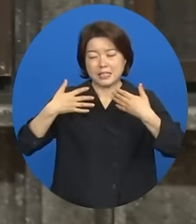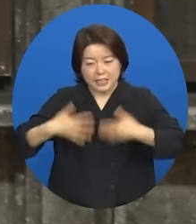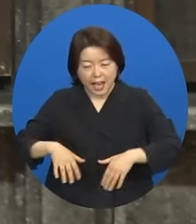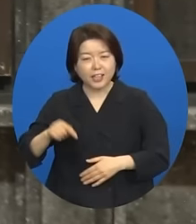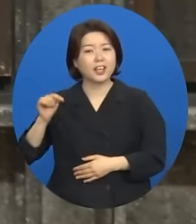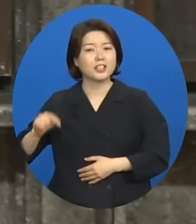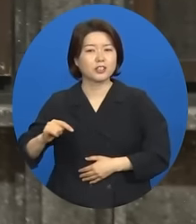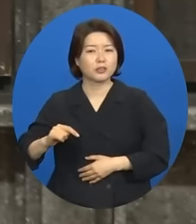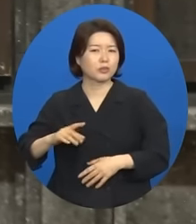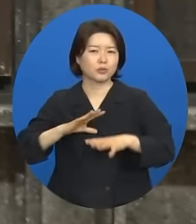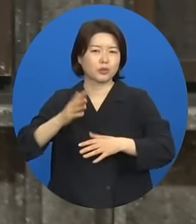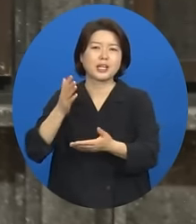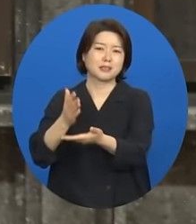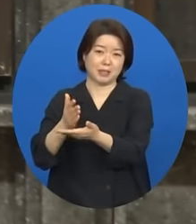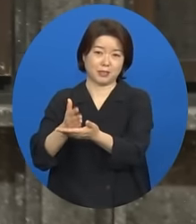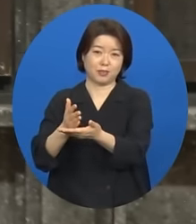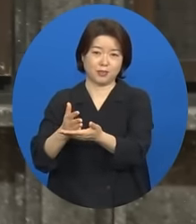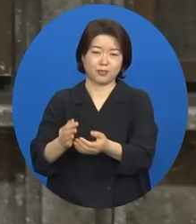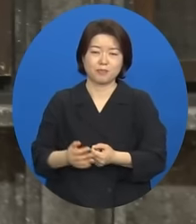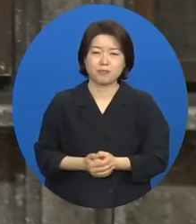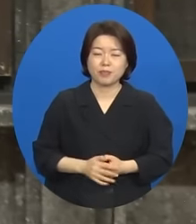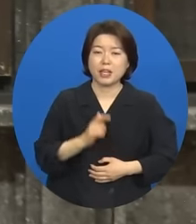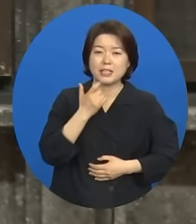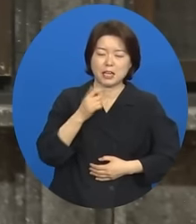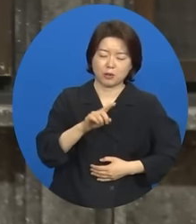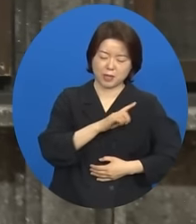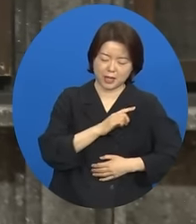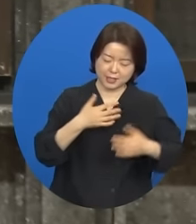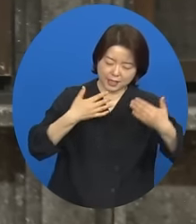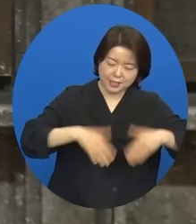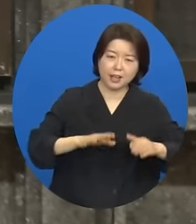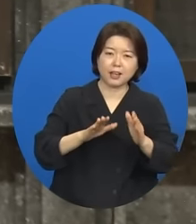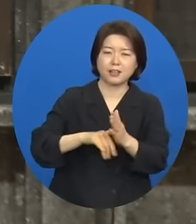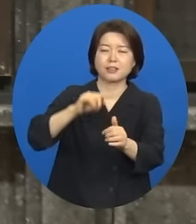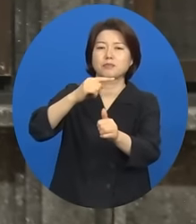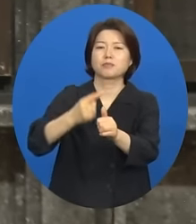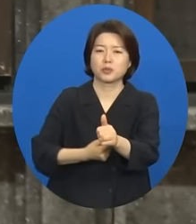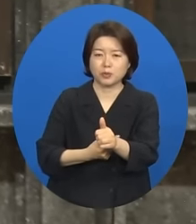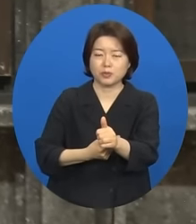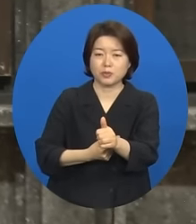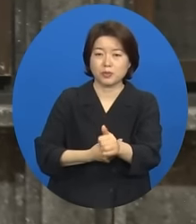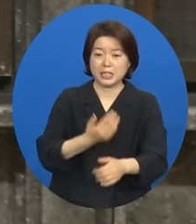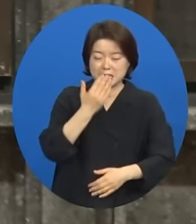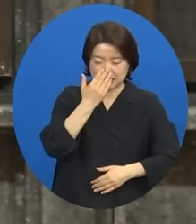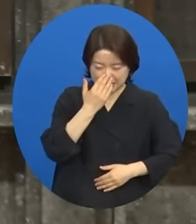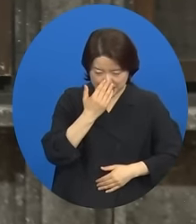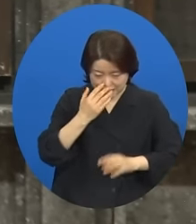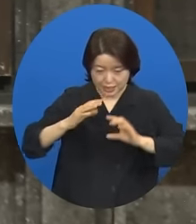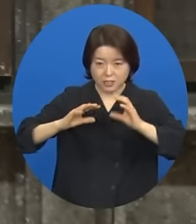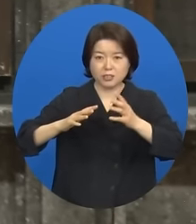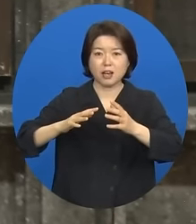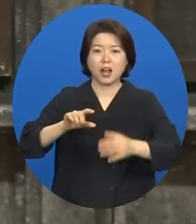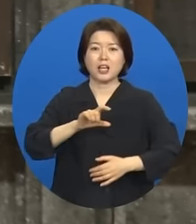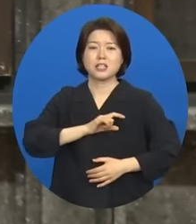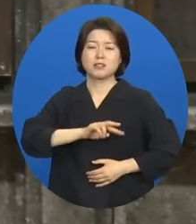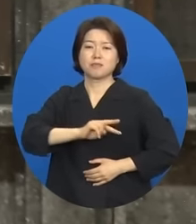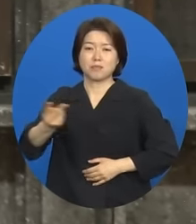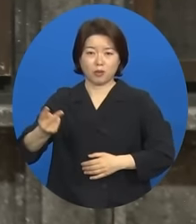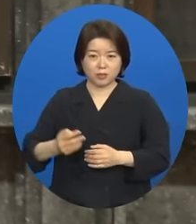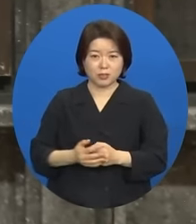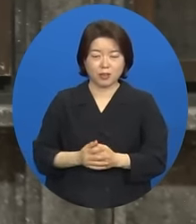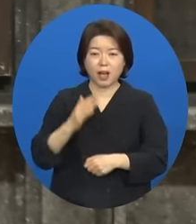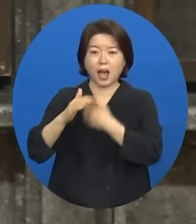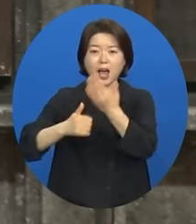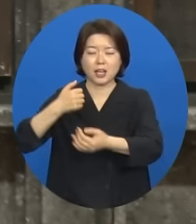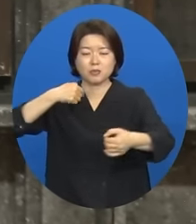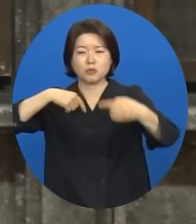마십시오. 야곱이 가장 약할 때 비로소 이스라엘이 돼요. 하나님이 통치하신 자가